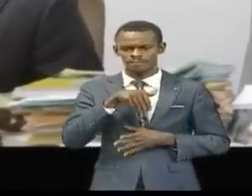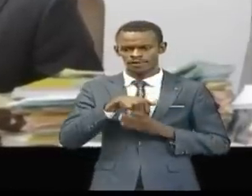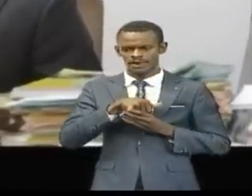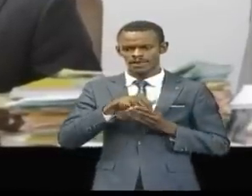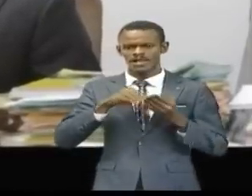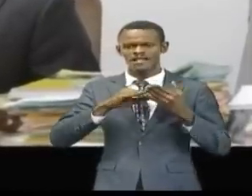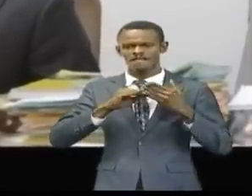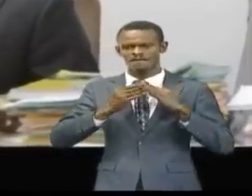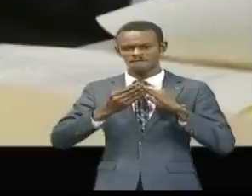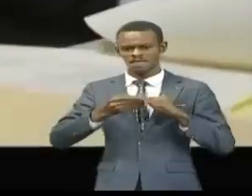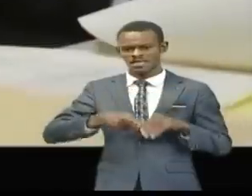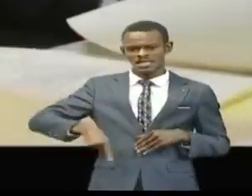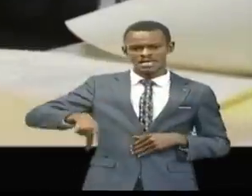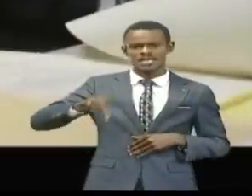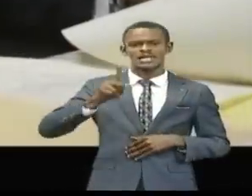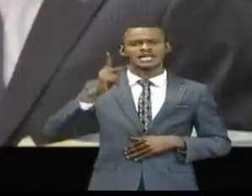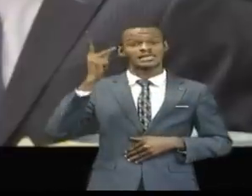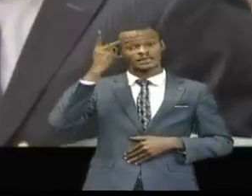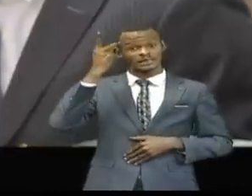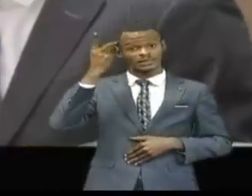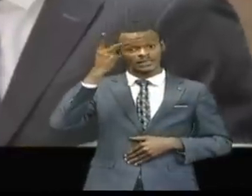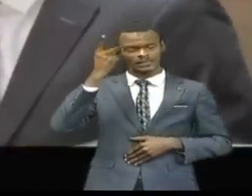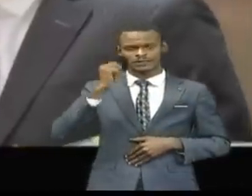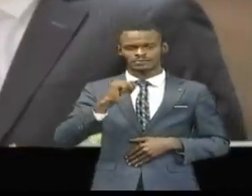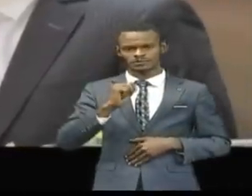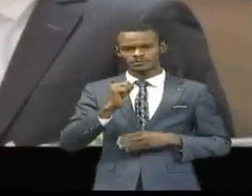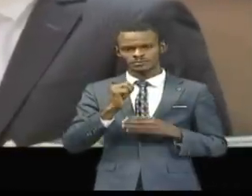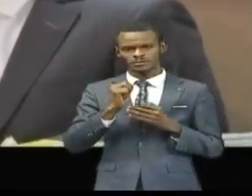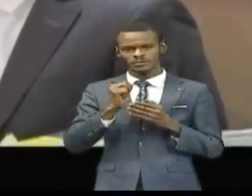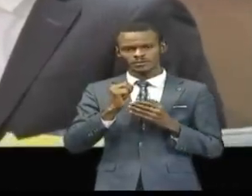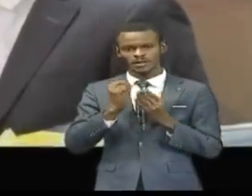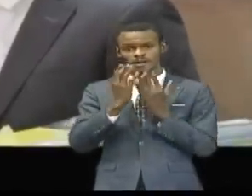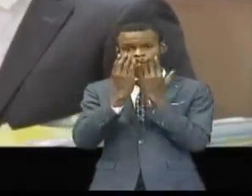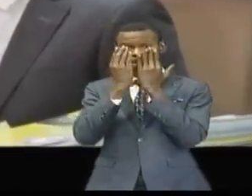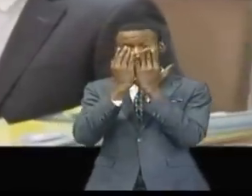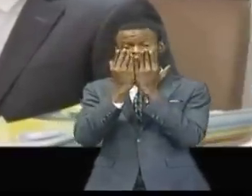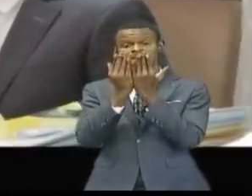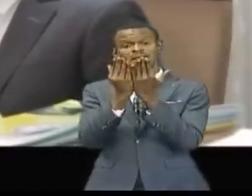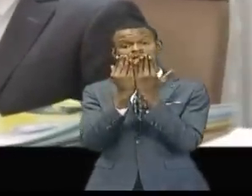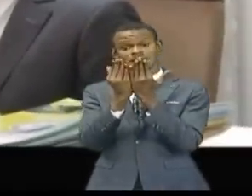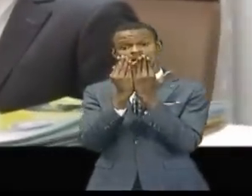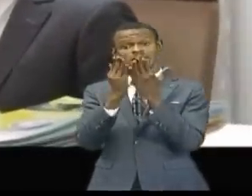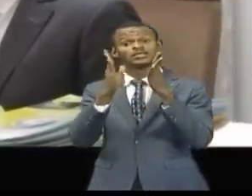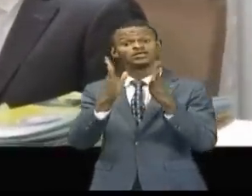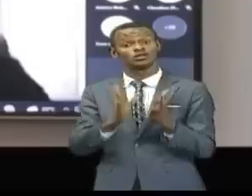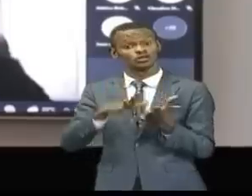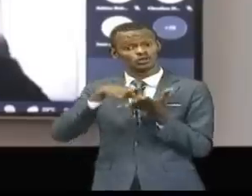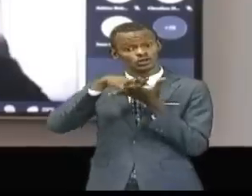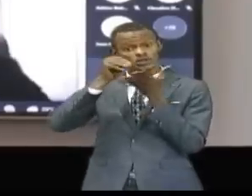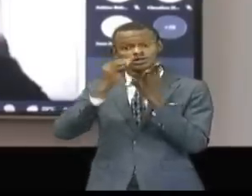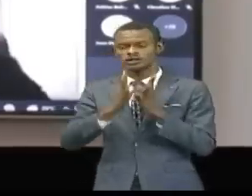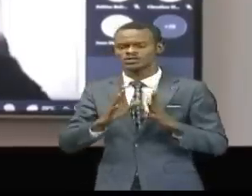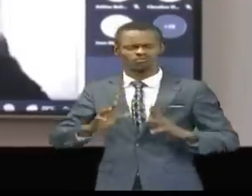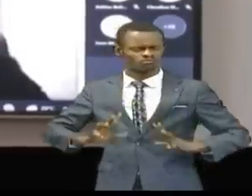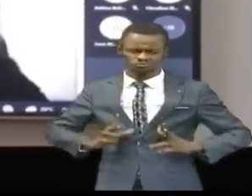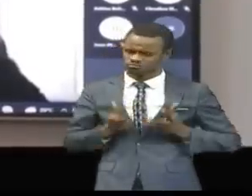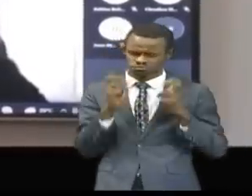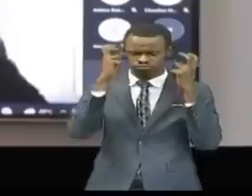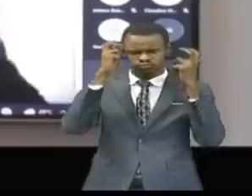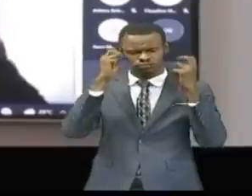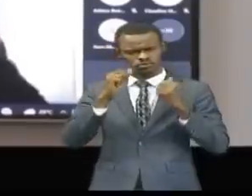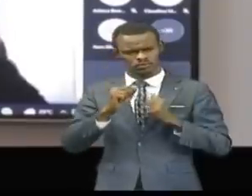manifestation de colère des étudiants de l'INBTP qui ont incendié 2